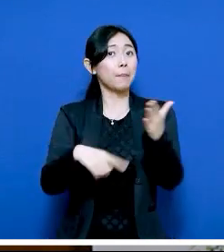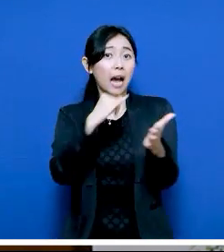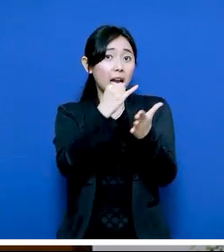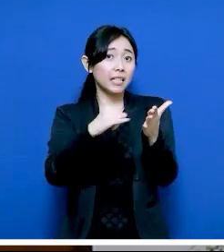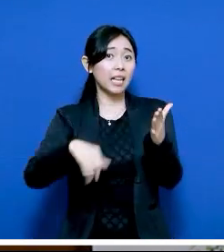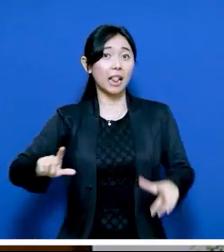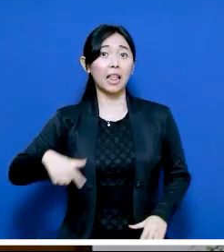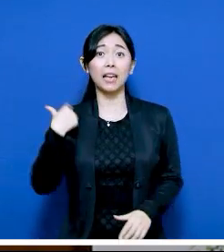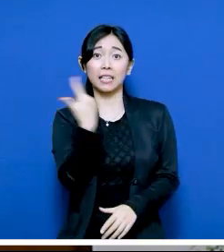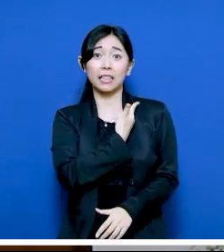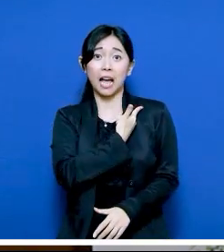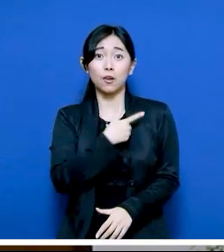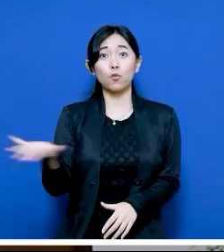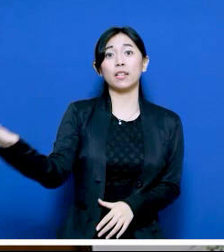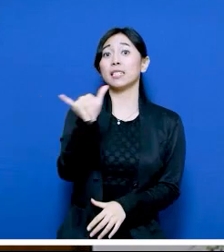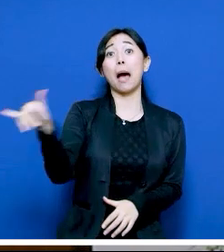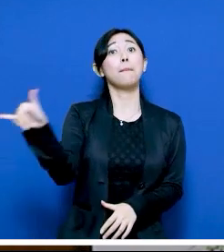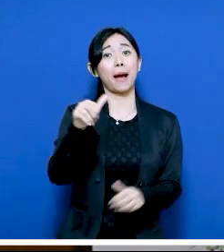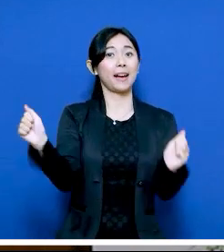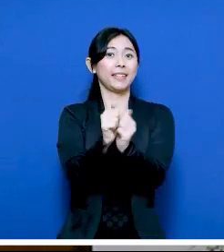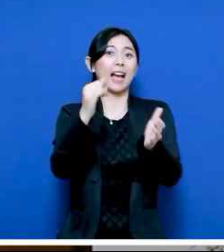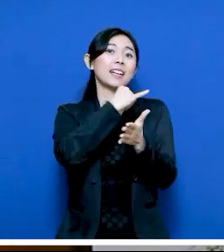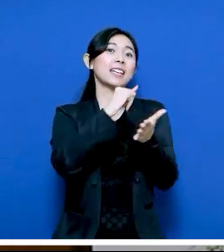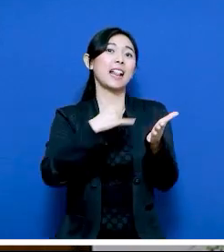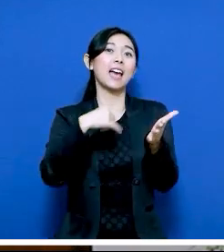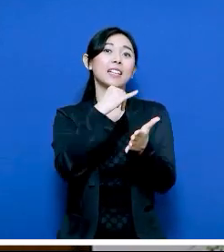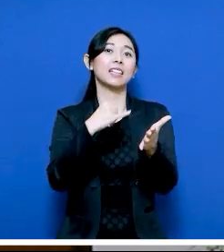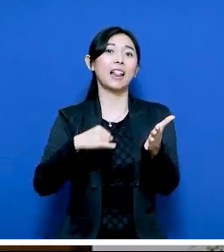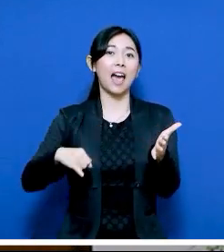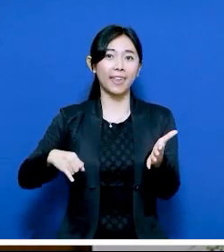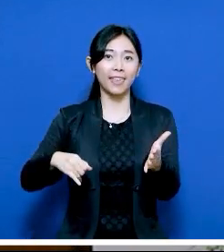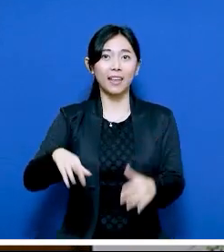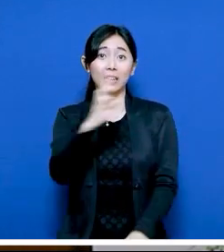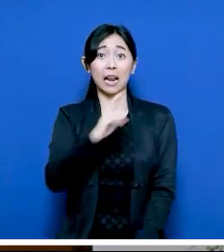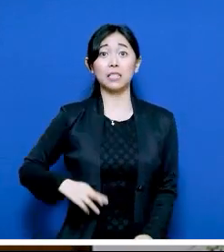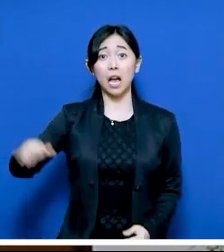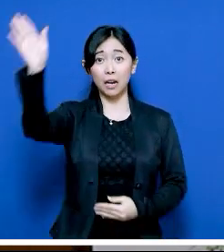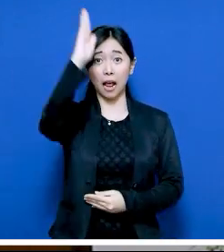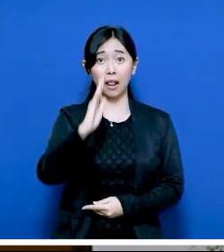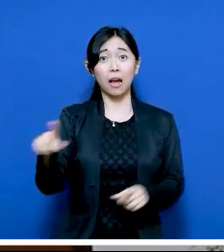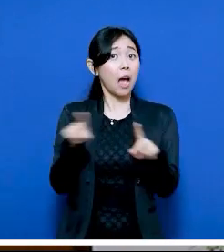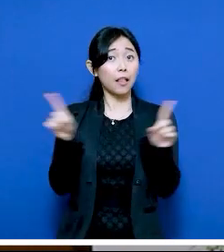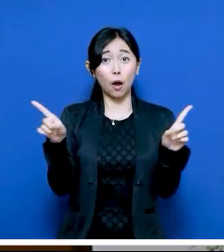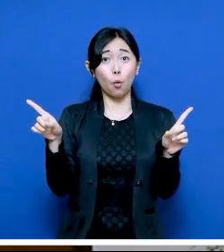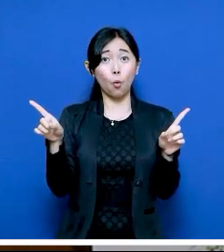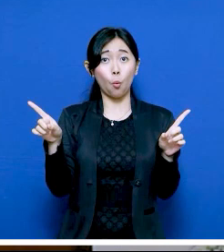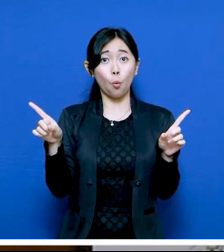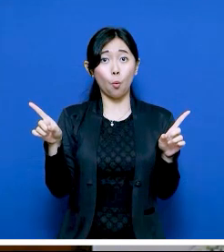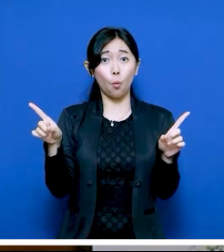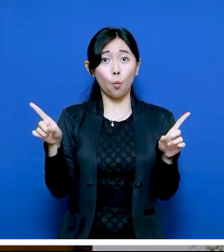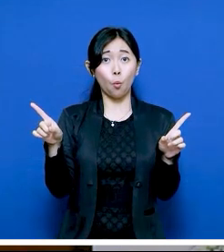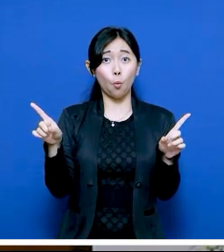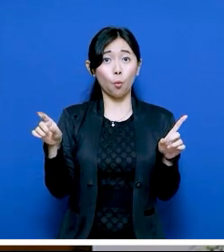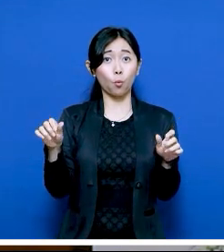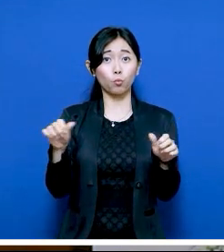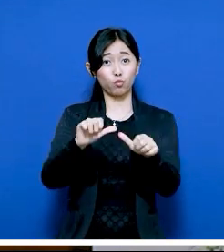kita itu sudah sejalan dengan nilai-nilai kerajaan Allah atau justru masih